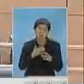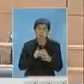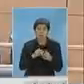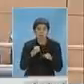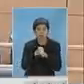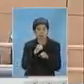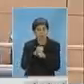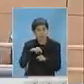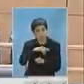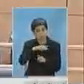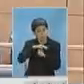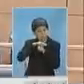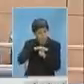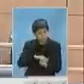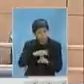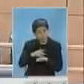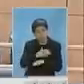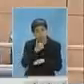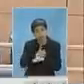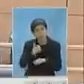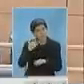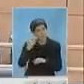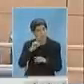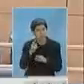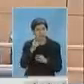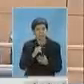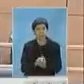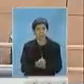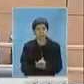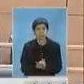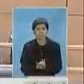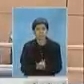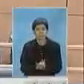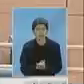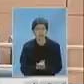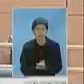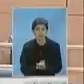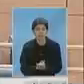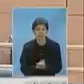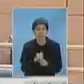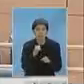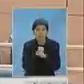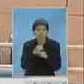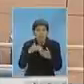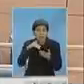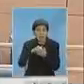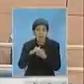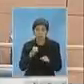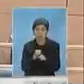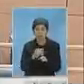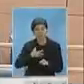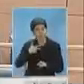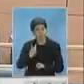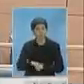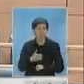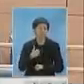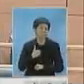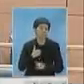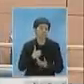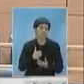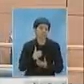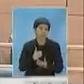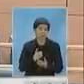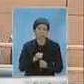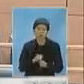ผู้ถูกกระทำทางการเมืองตั้งแต่ต้นเป็นศูนย์รวมคนช้ำครับเลือก